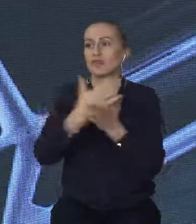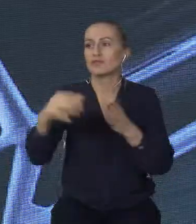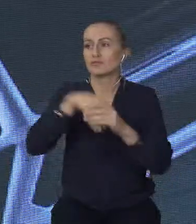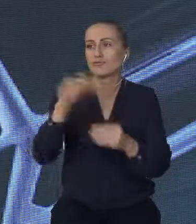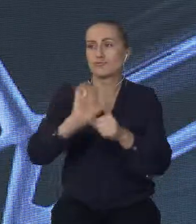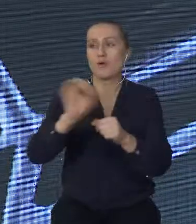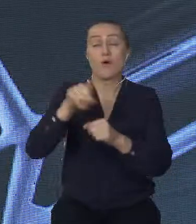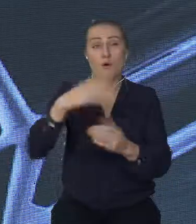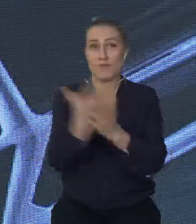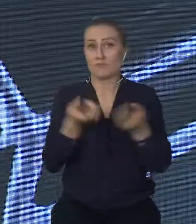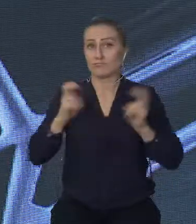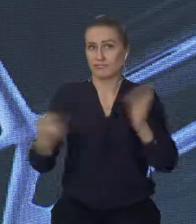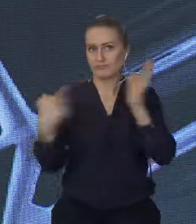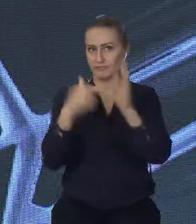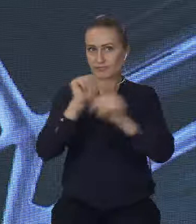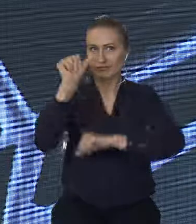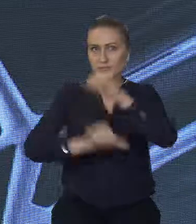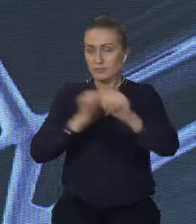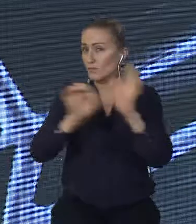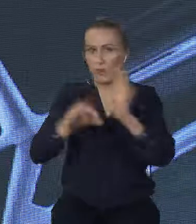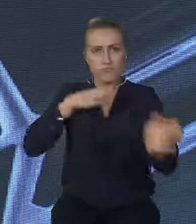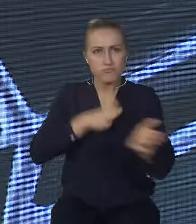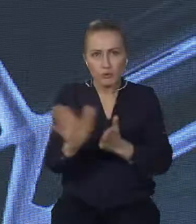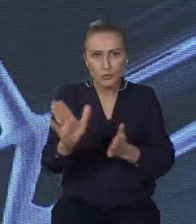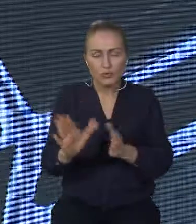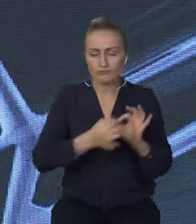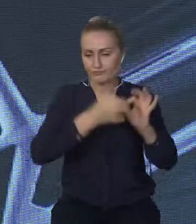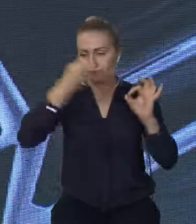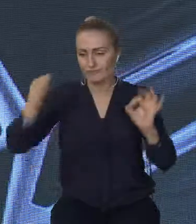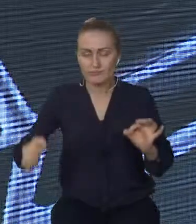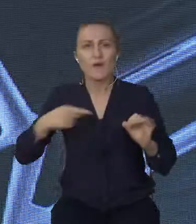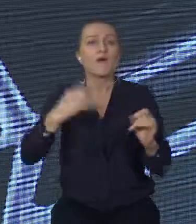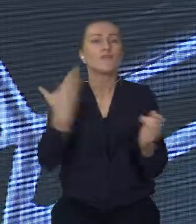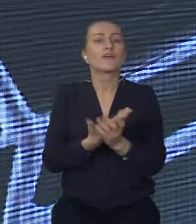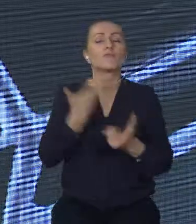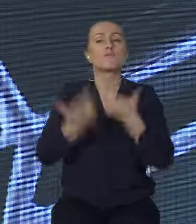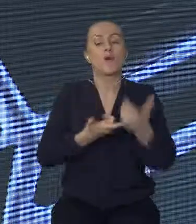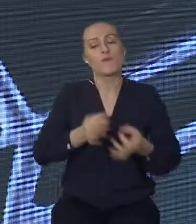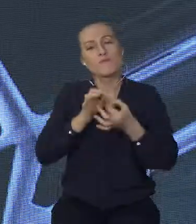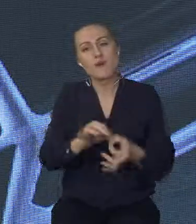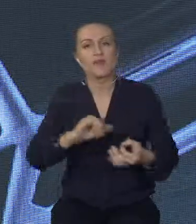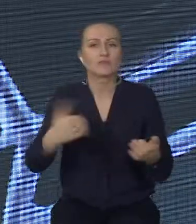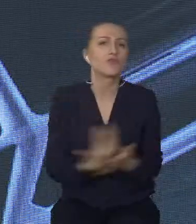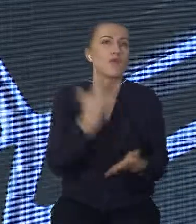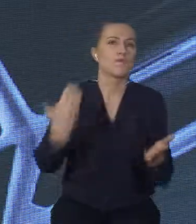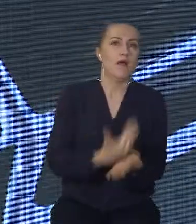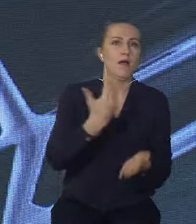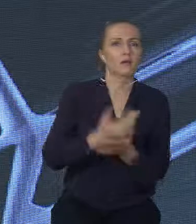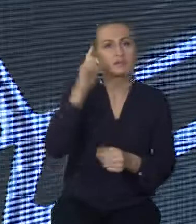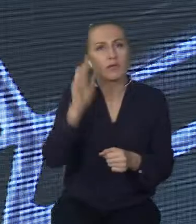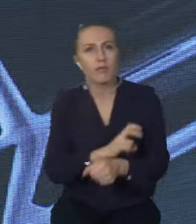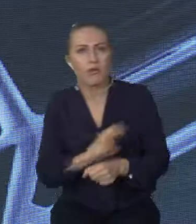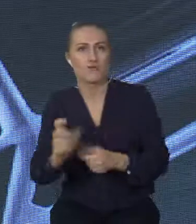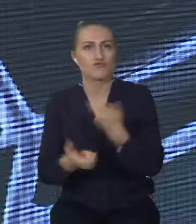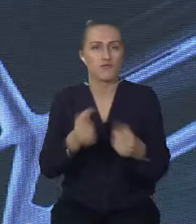powstała w 2011 roku i od samego początku zajmuje się wprowadzaniem innowacji, tworzeniu